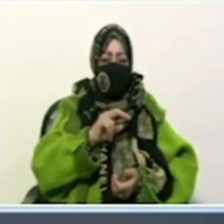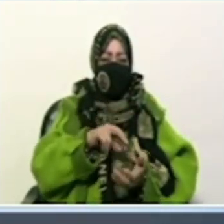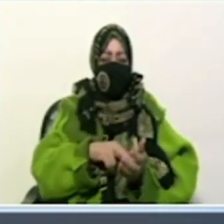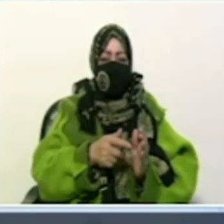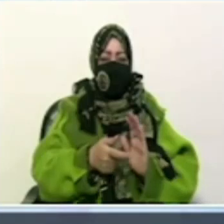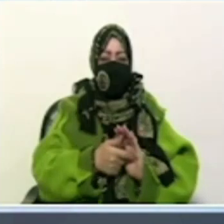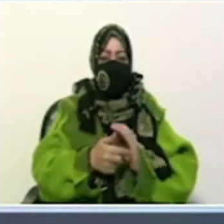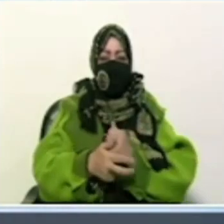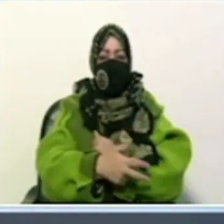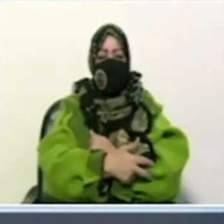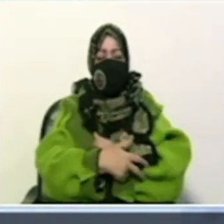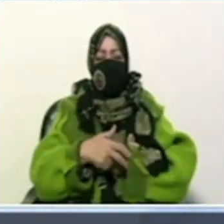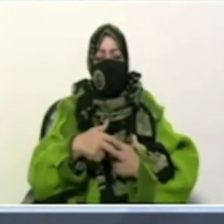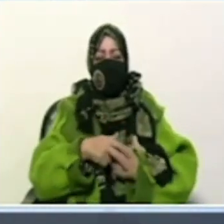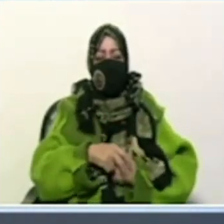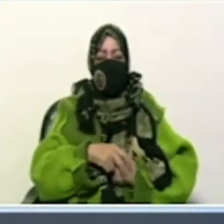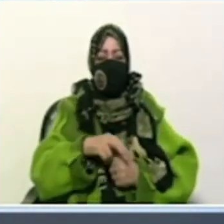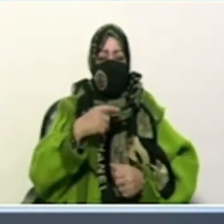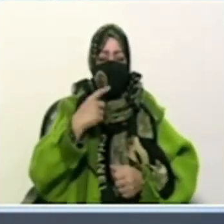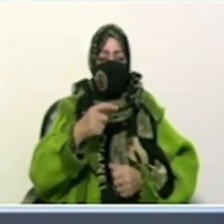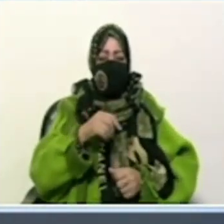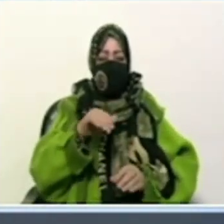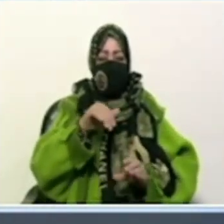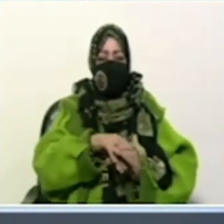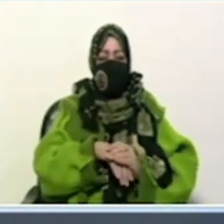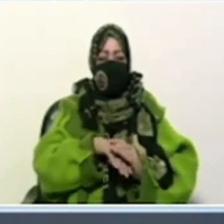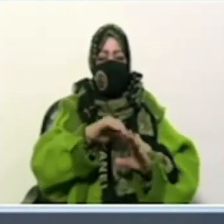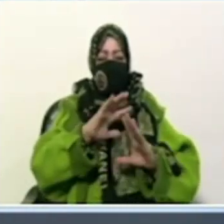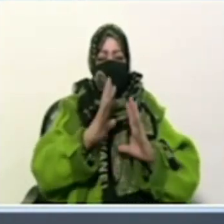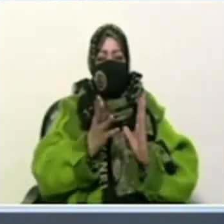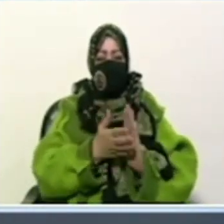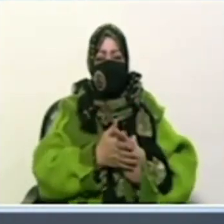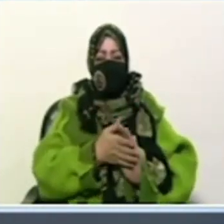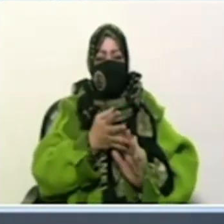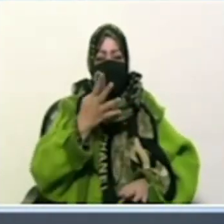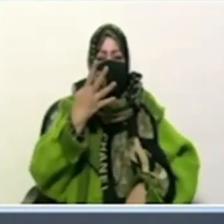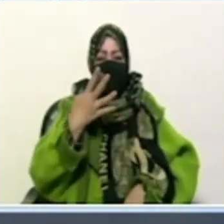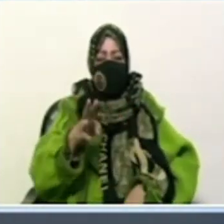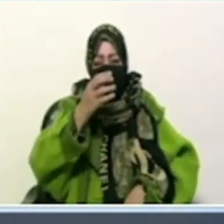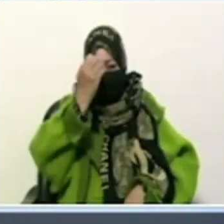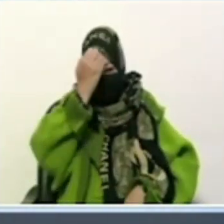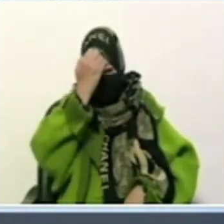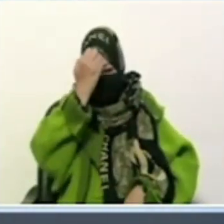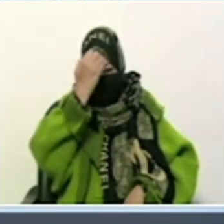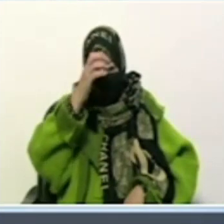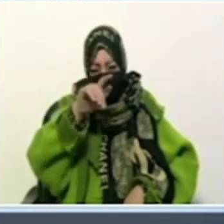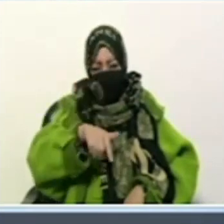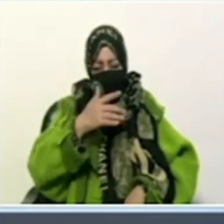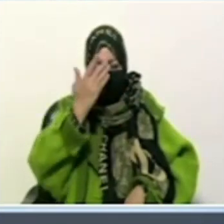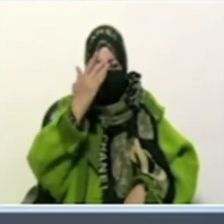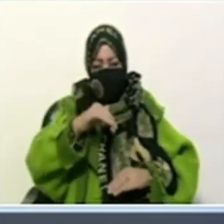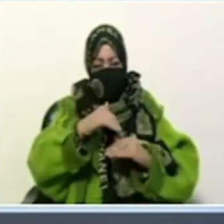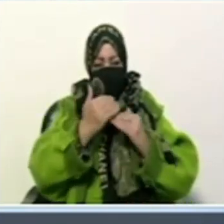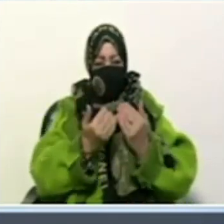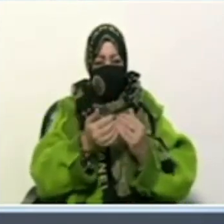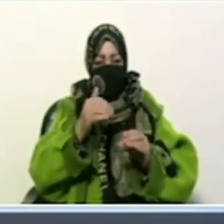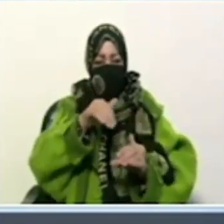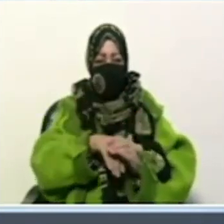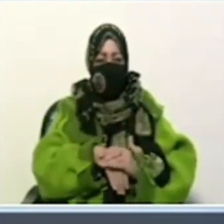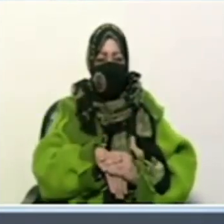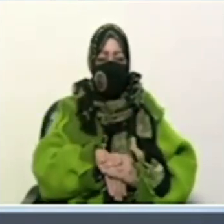دينار بعد التقاعد كتعتبر مستحقات إجازة وكذا، فهذا المبلغ إذا استلمه